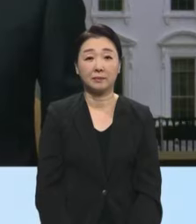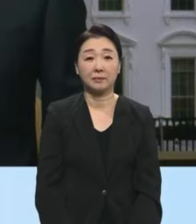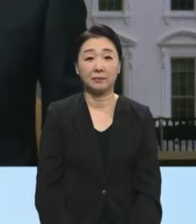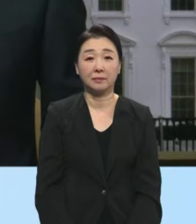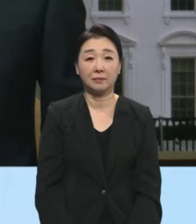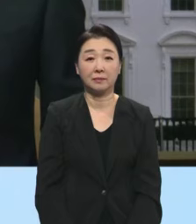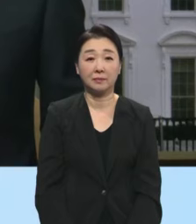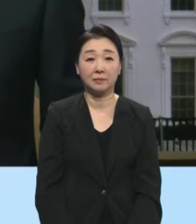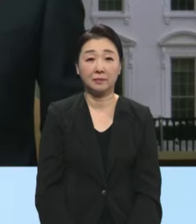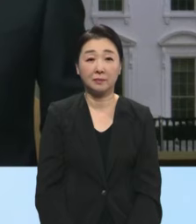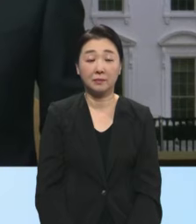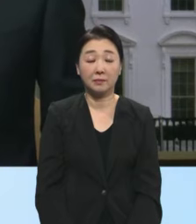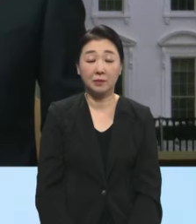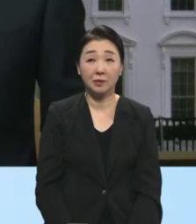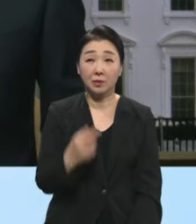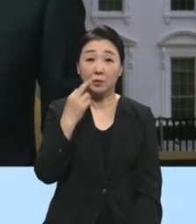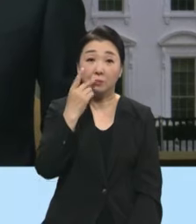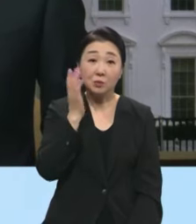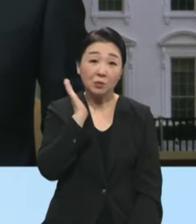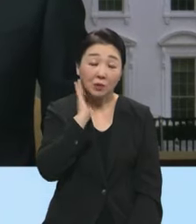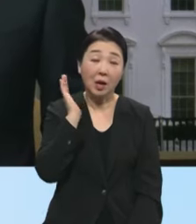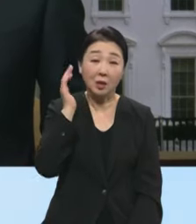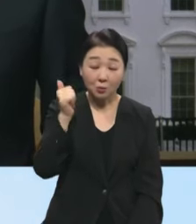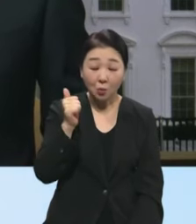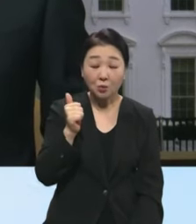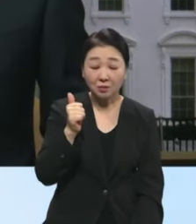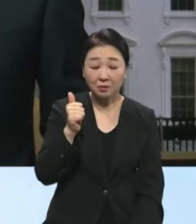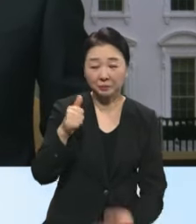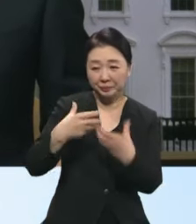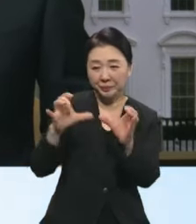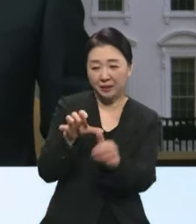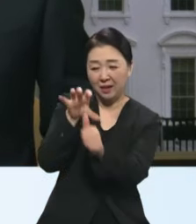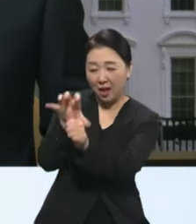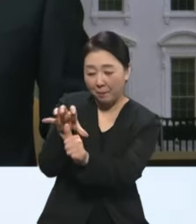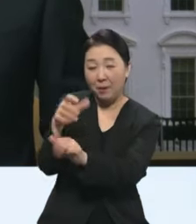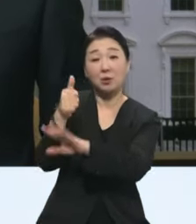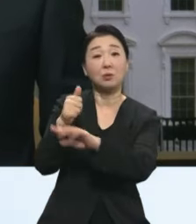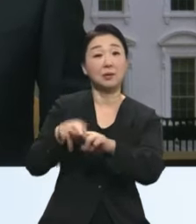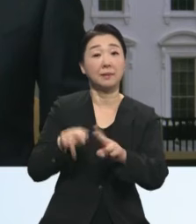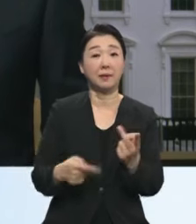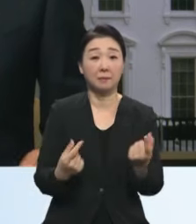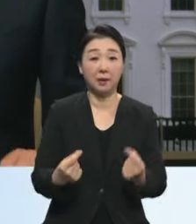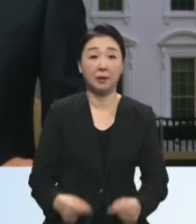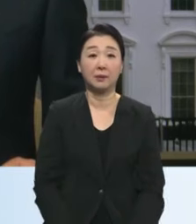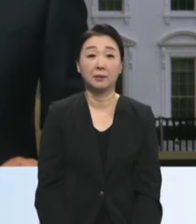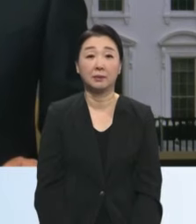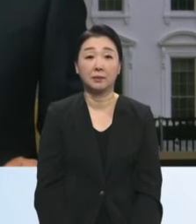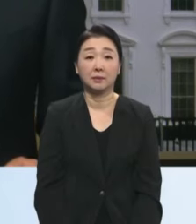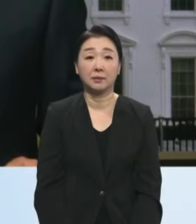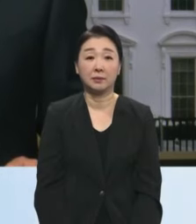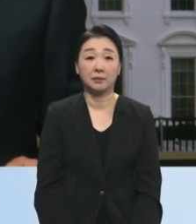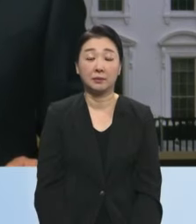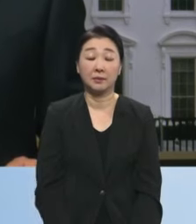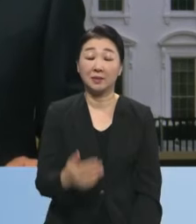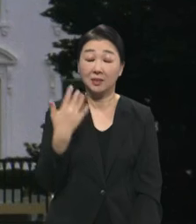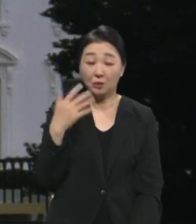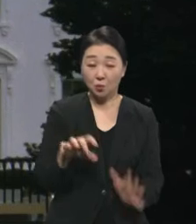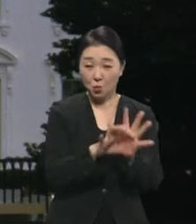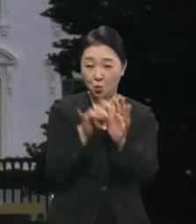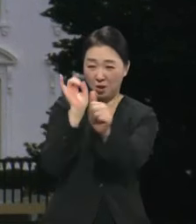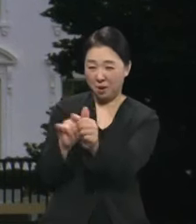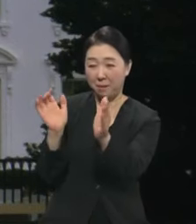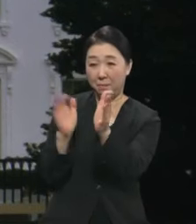김필규 특파원, 결국 바이든 대통령이 당내의 압박에 무너진 셈이 됐죠? 예, 지난주 코로나19 확진 판정을